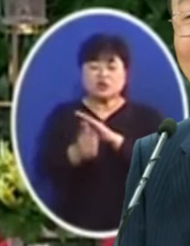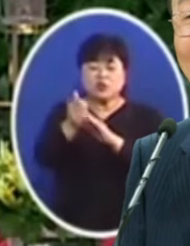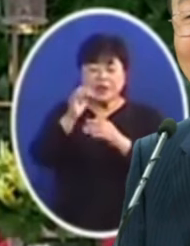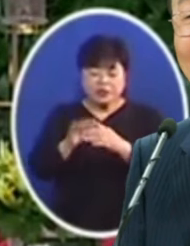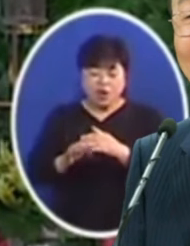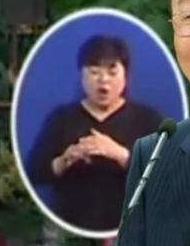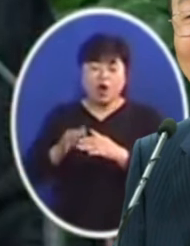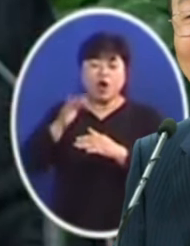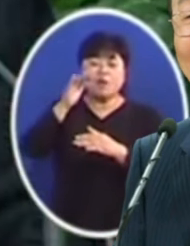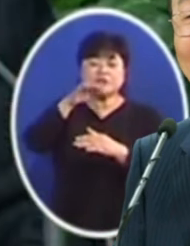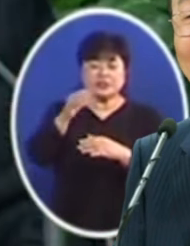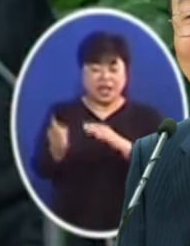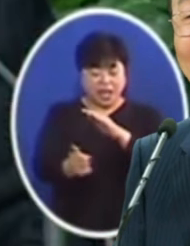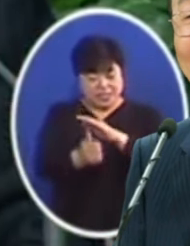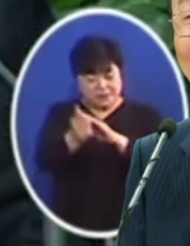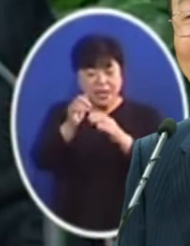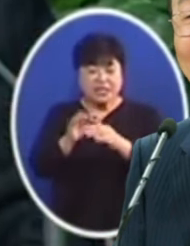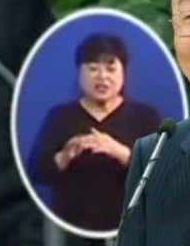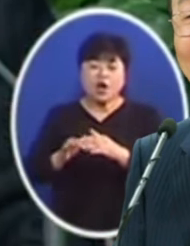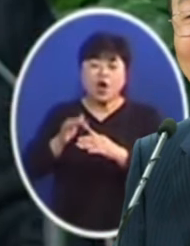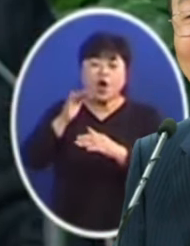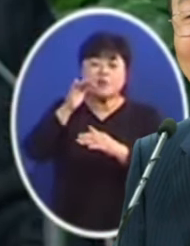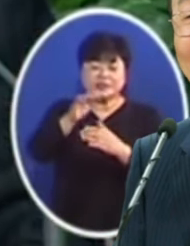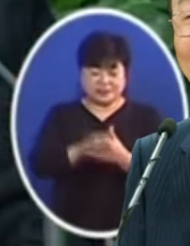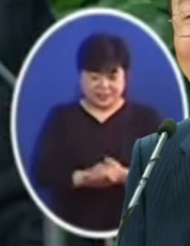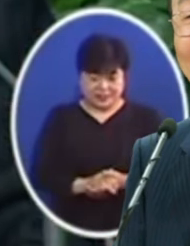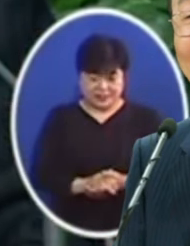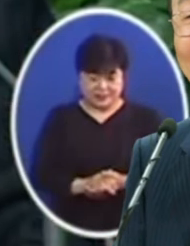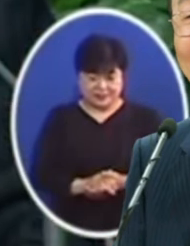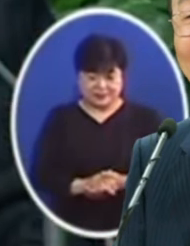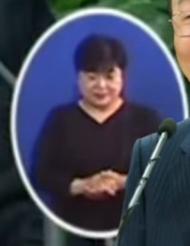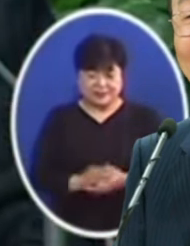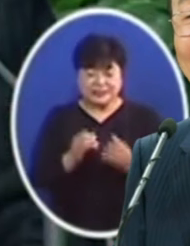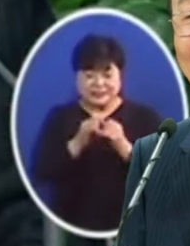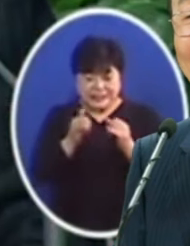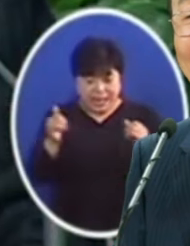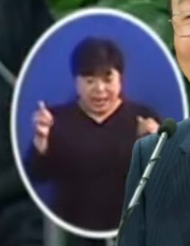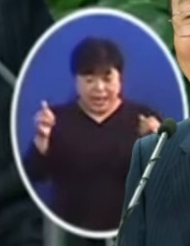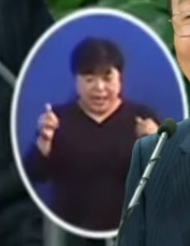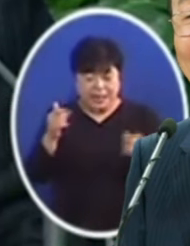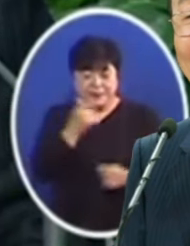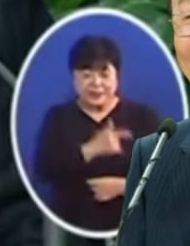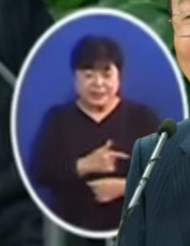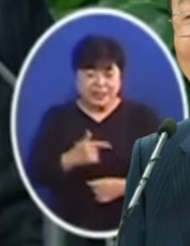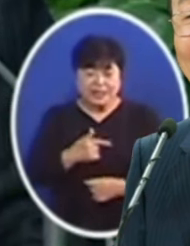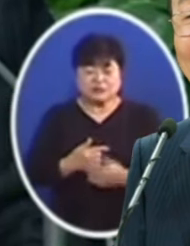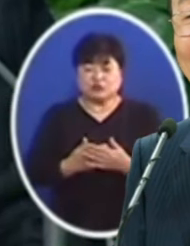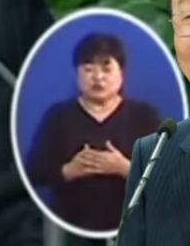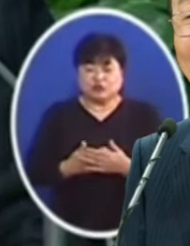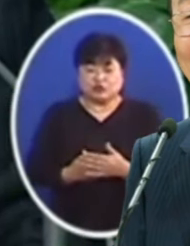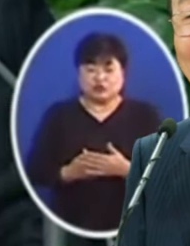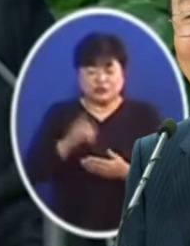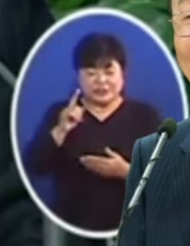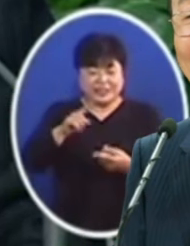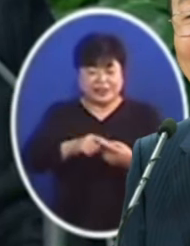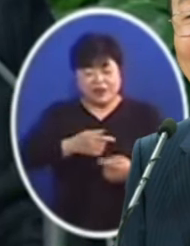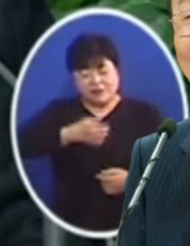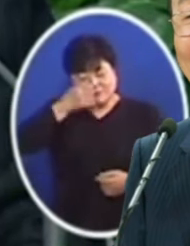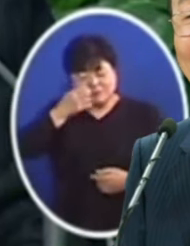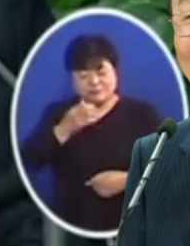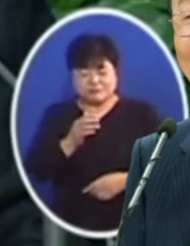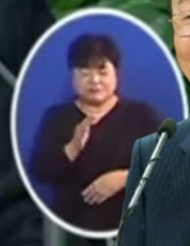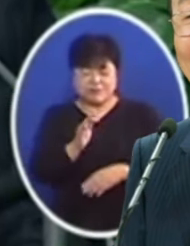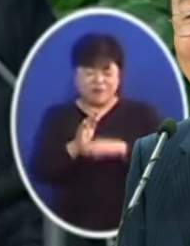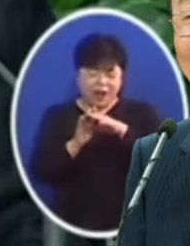넘친다, 희망이 넘친다. 그러면 희망이 넘치면 사람이 가슴이 두근거리고 내일에 대한 꿈이 가득